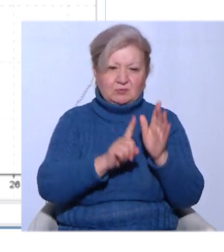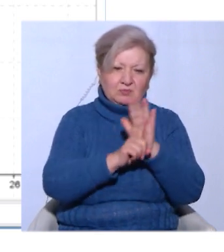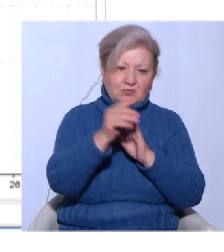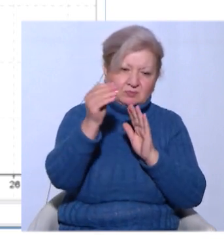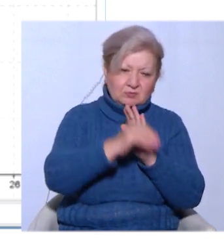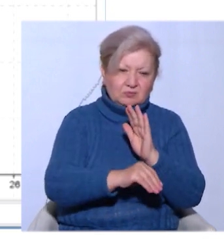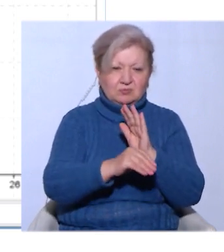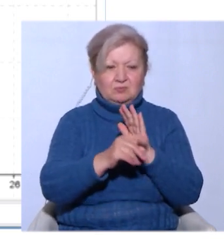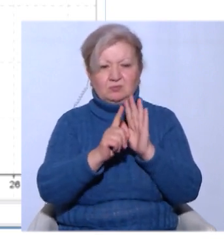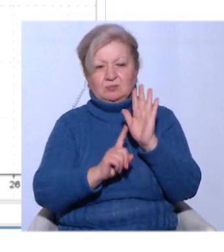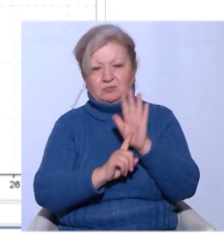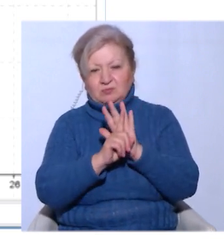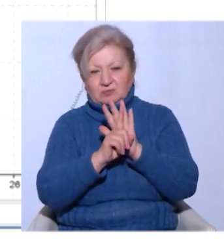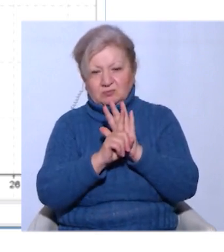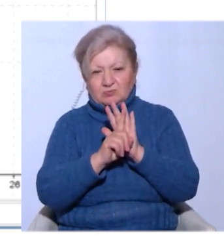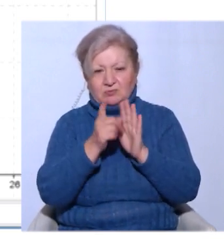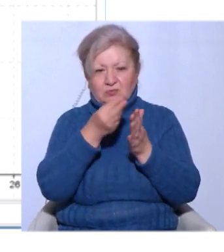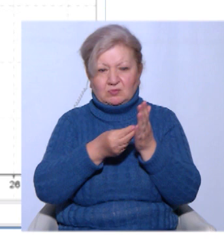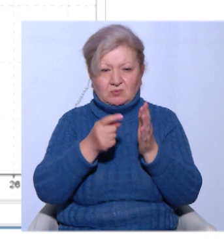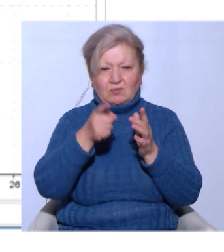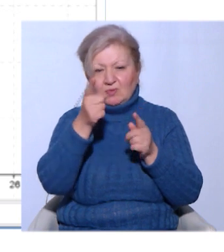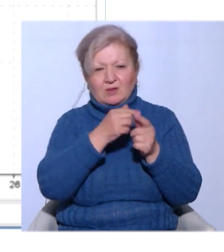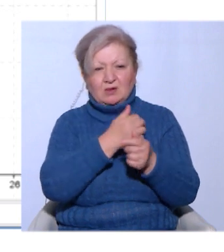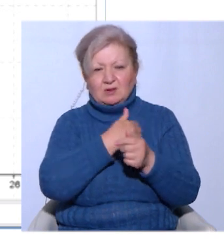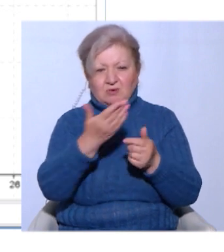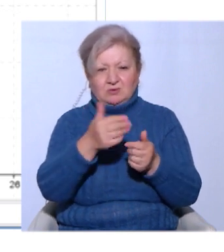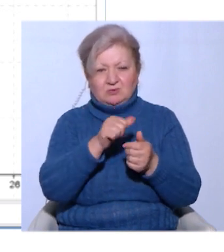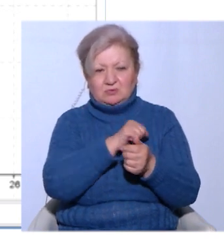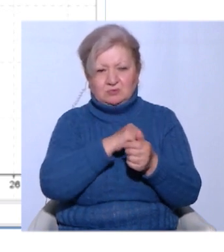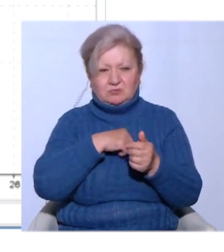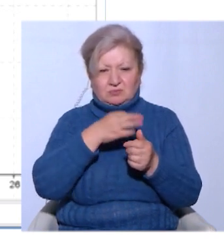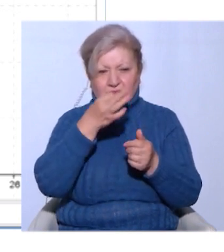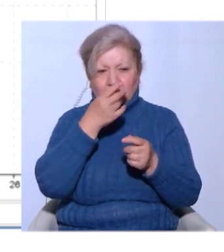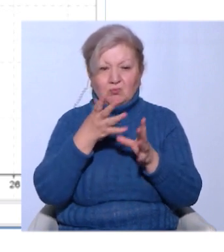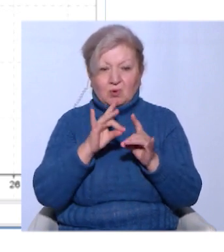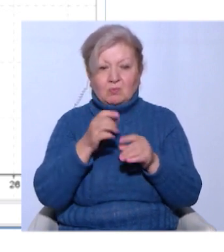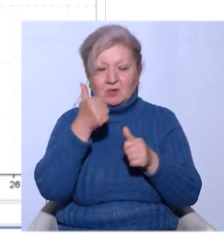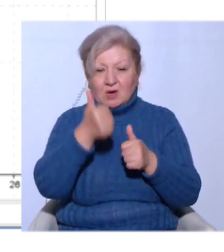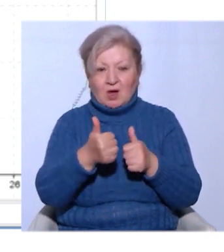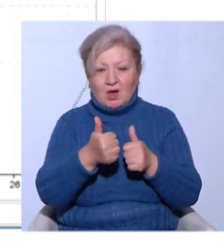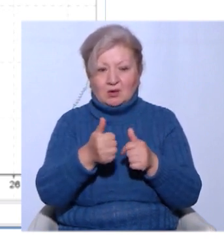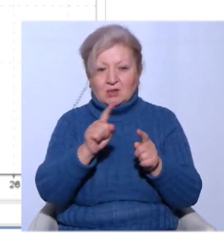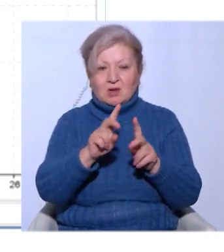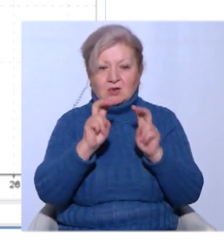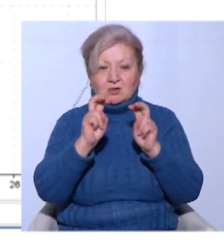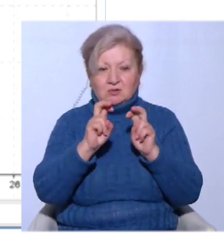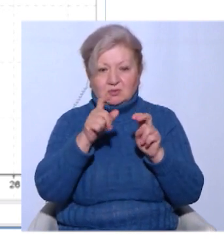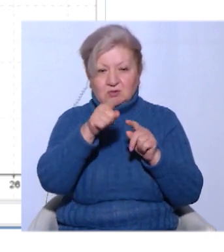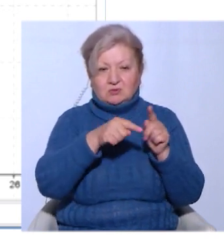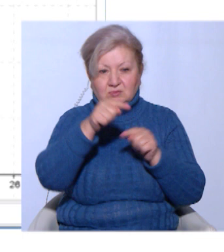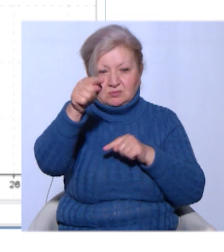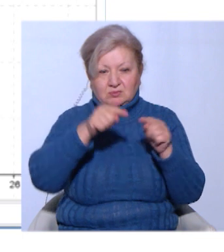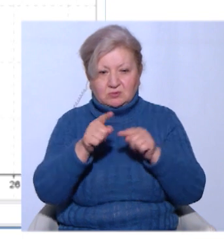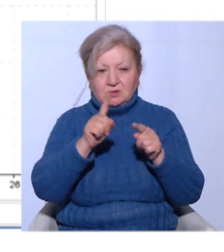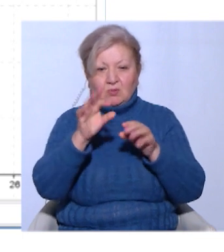ვექტორს შეგვიძლიათ საწყის პოზიციაში დააყენოთ, ერთი ბოლო, მეორე უცვალოთ, როგორ თქვენ გინდათ. ანუ კარგად გაარკვიოთ,